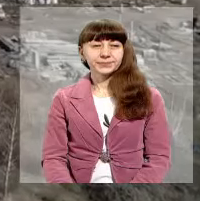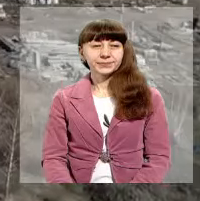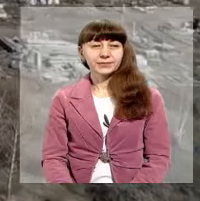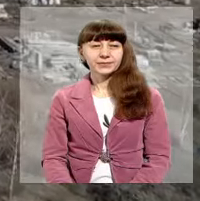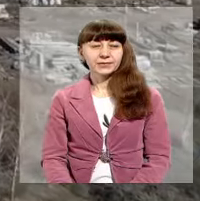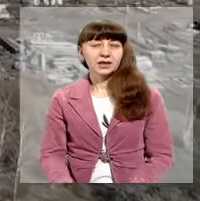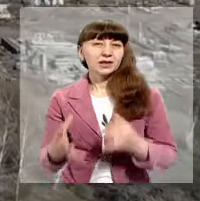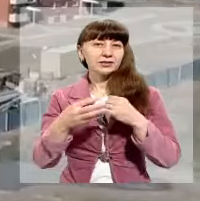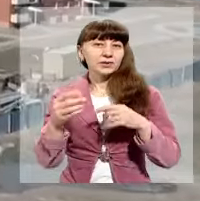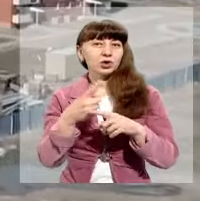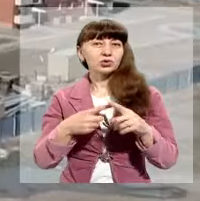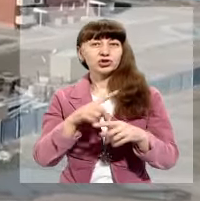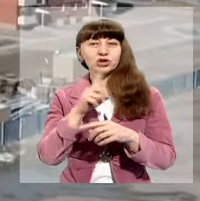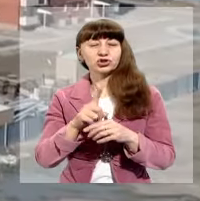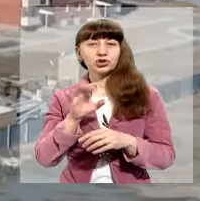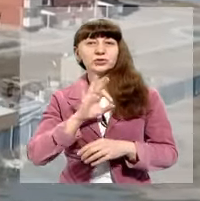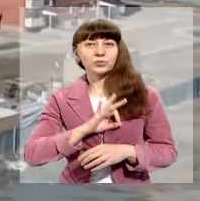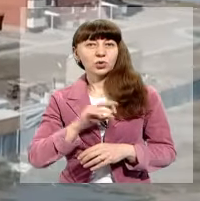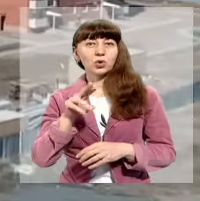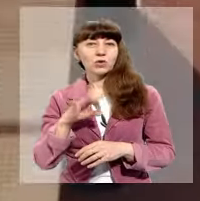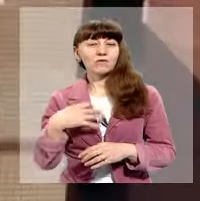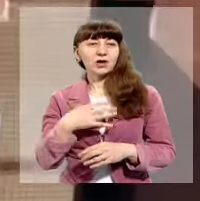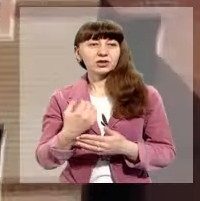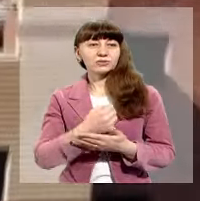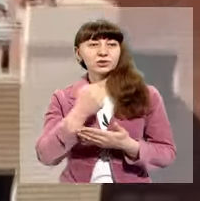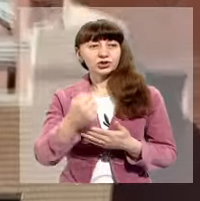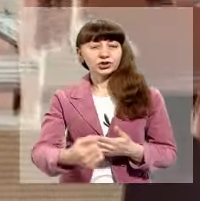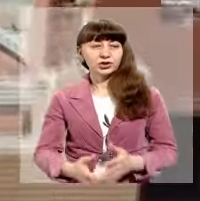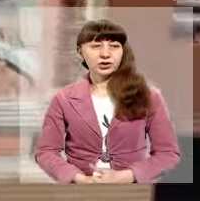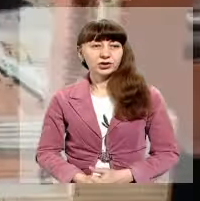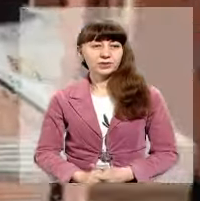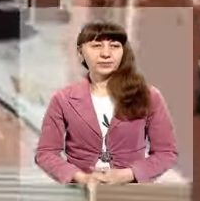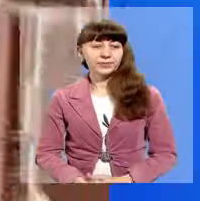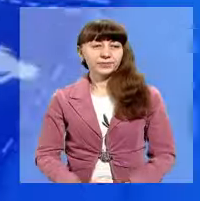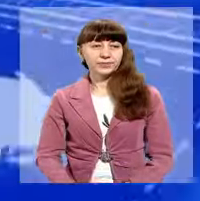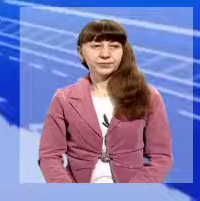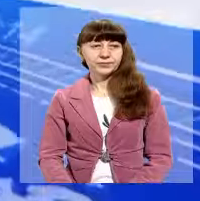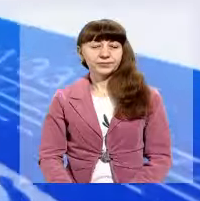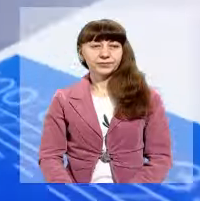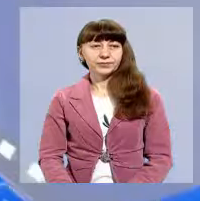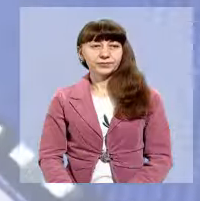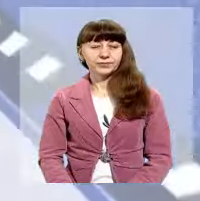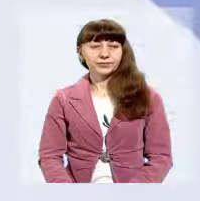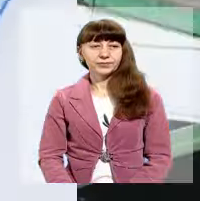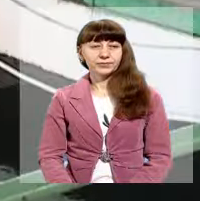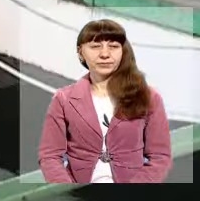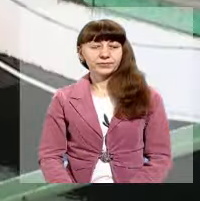Жер телімдері мақсатты пайдаланылуы тиіс. Атқарылған жұмыстар қала әкіміне баяндалды.